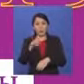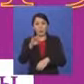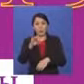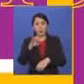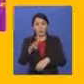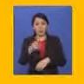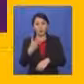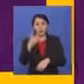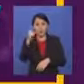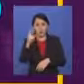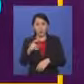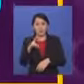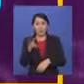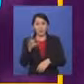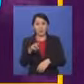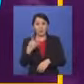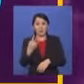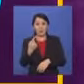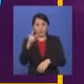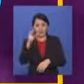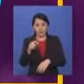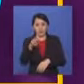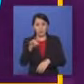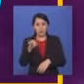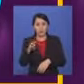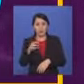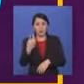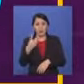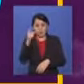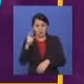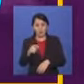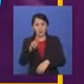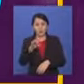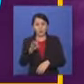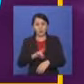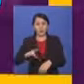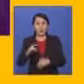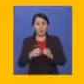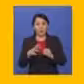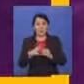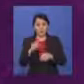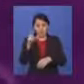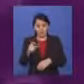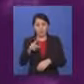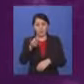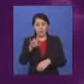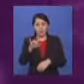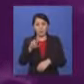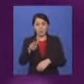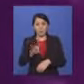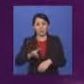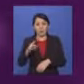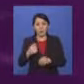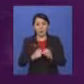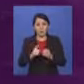Уәлиханов ауданда 4 адамда, Тимирязев ауданда 1 адамда. Мамлют ауданда 2 адамда, Тайынша ауданда 14 адамда, Шамбыл ауданда